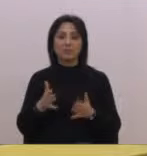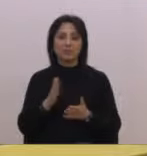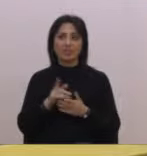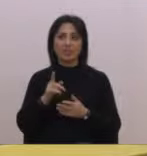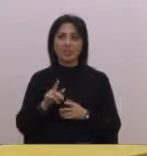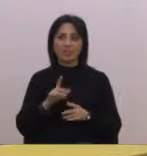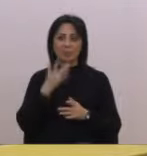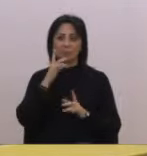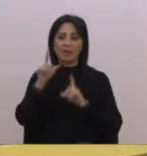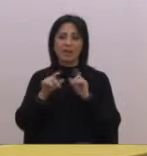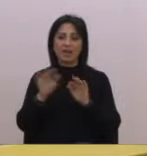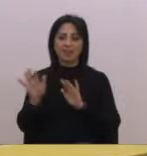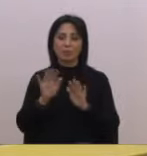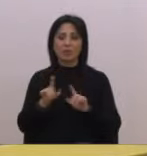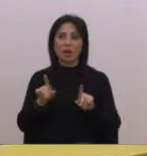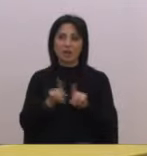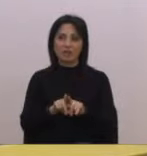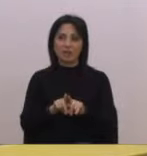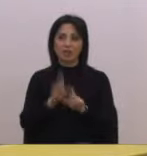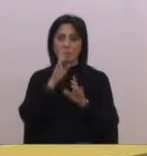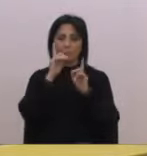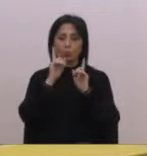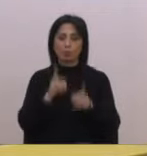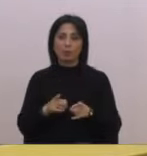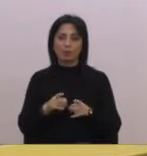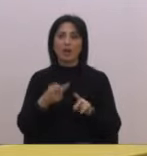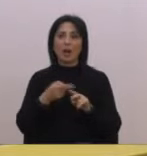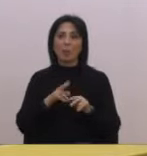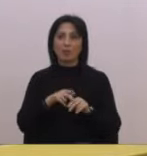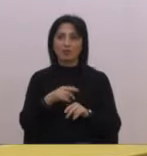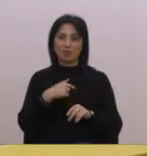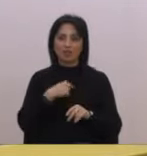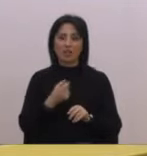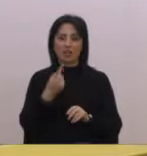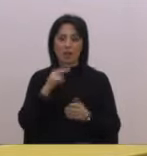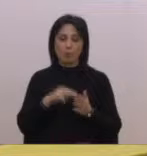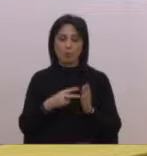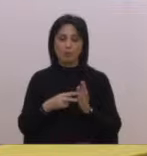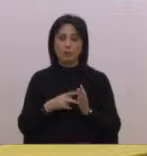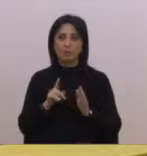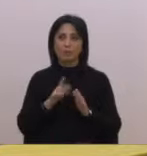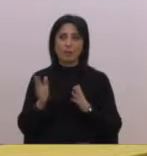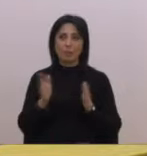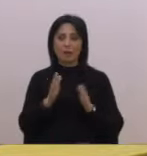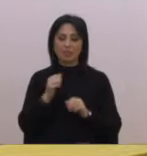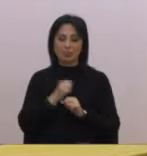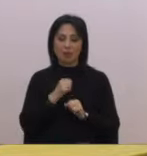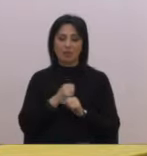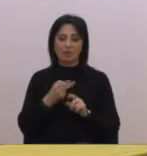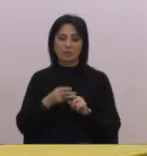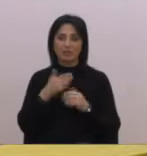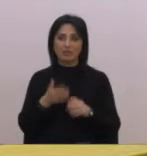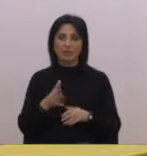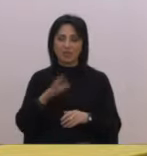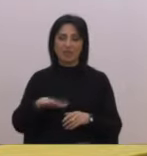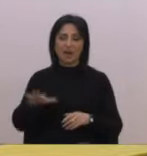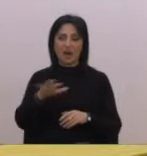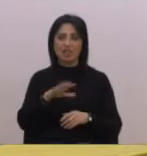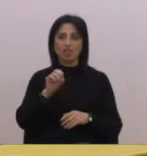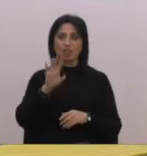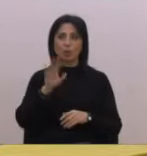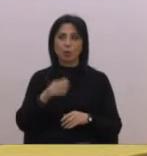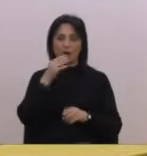ეს მიგრაციული პროცესებიც ასევე ბუნებრივია. Ამიტომაც ჩვენი ამოცანაა, რომ მაქსიმუმი გავაკეთოთ იმისთვის, რომ ქვეყანაში კიდევ